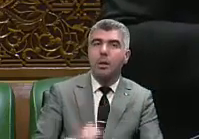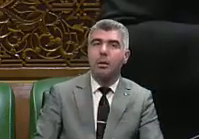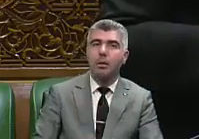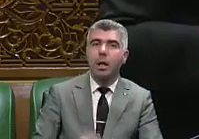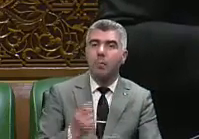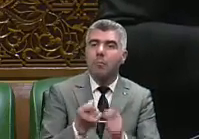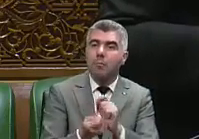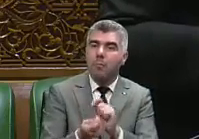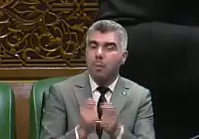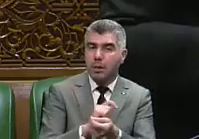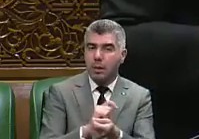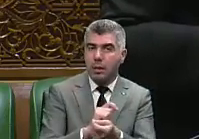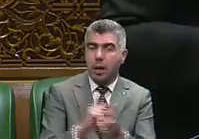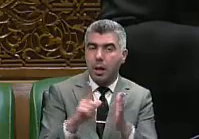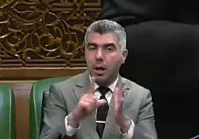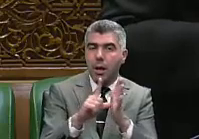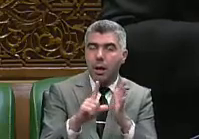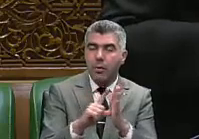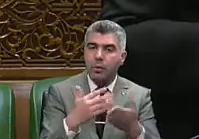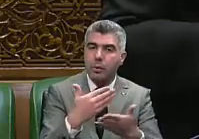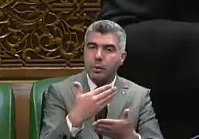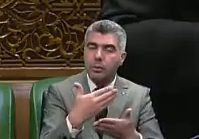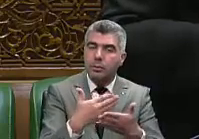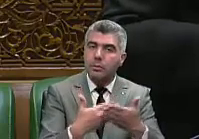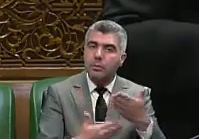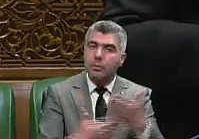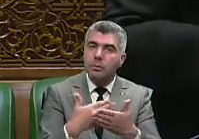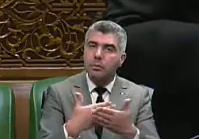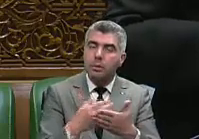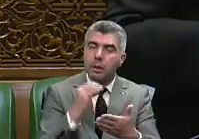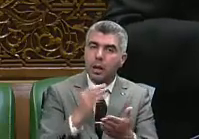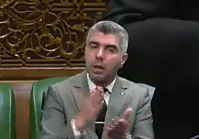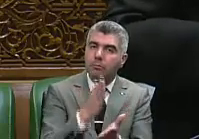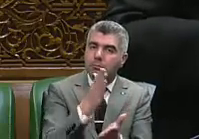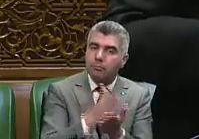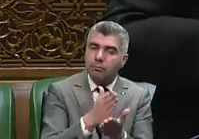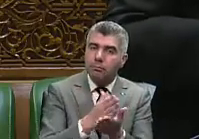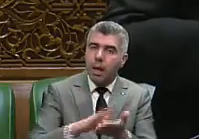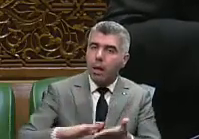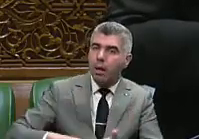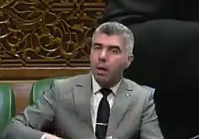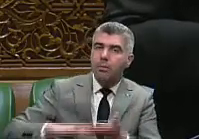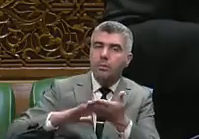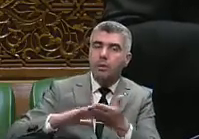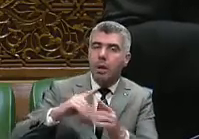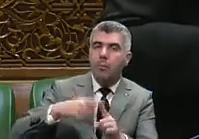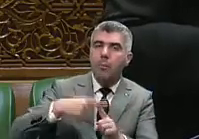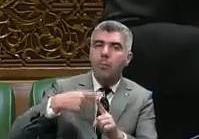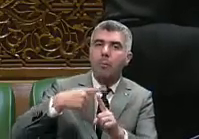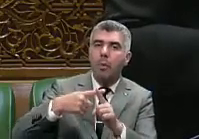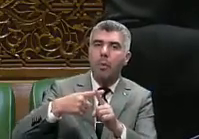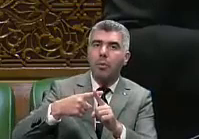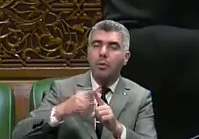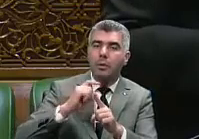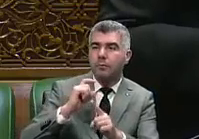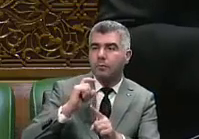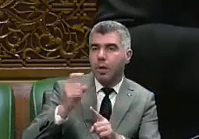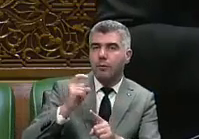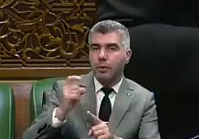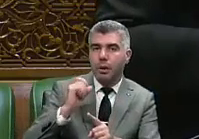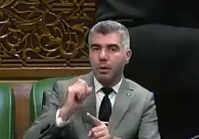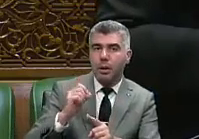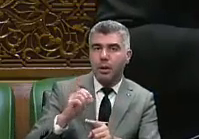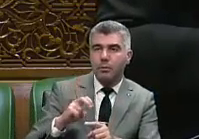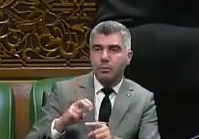مراجعة مرسوم النظام الأساسي ليكون أكثر إنصافا وتحفيزا والرفع من قيمة تعويضات